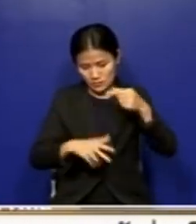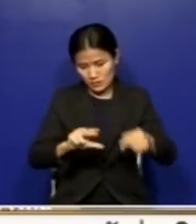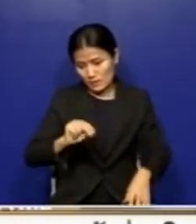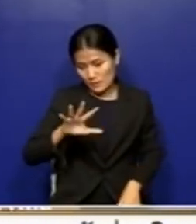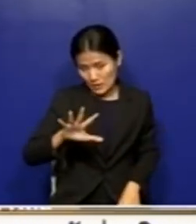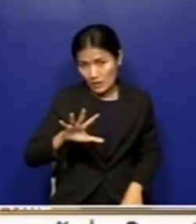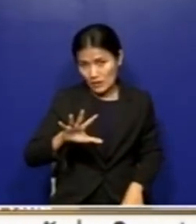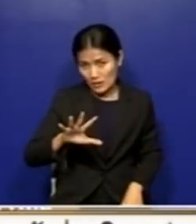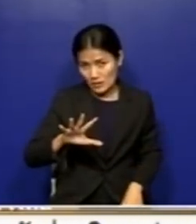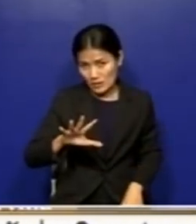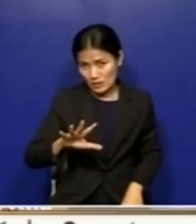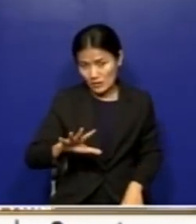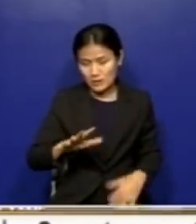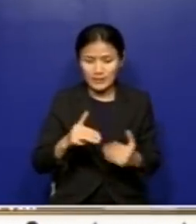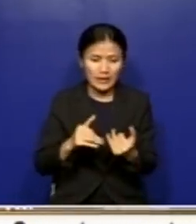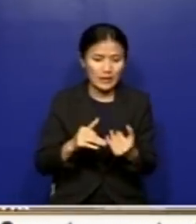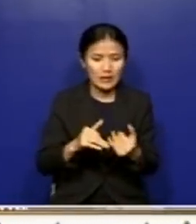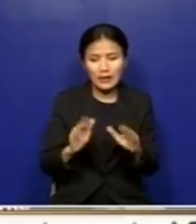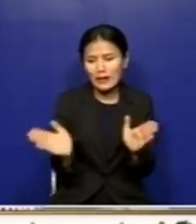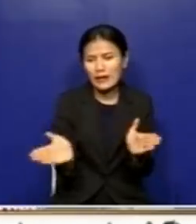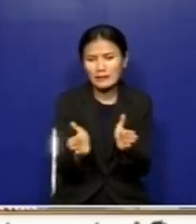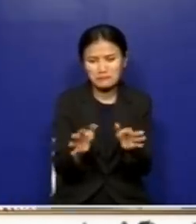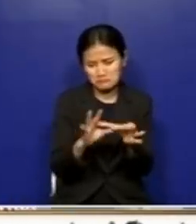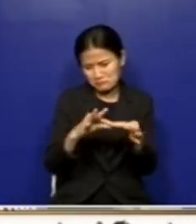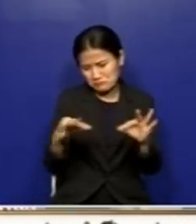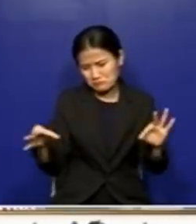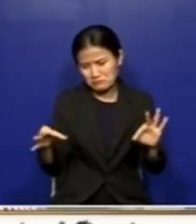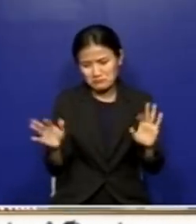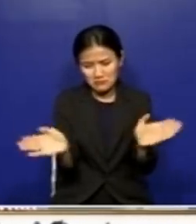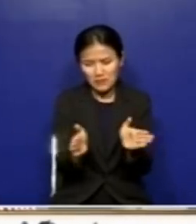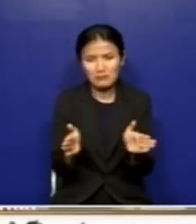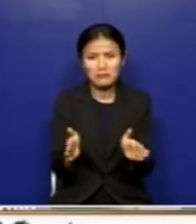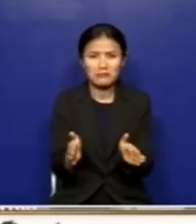ขแล้ uncon